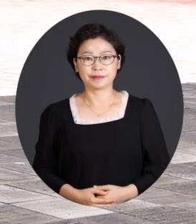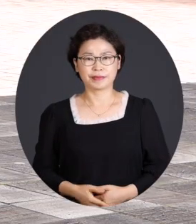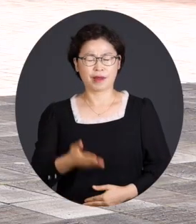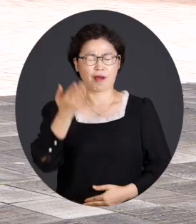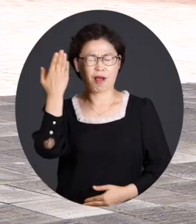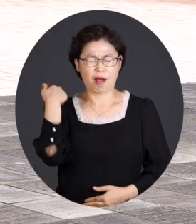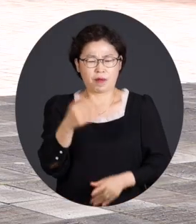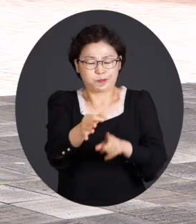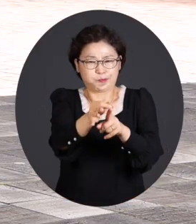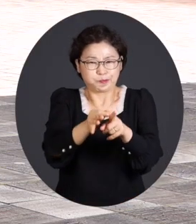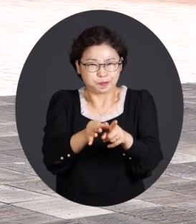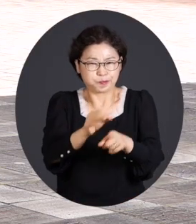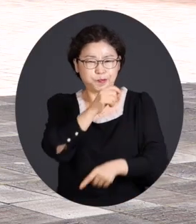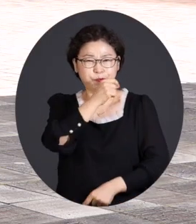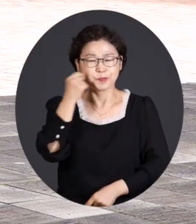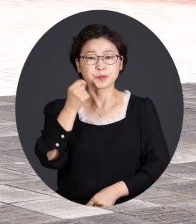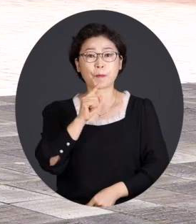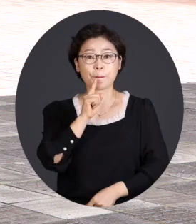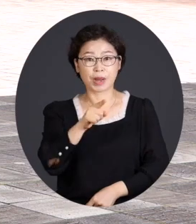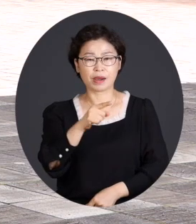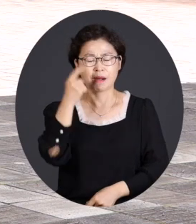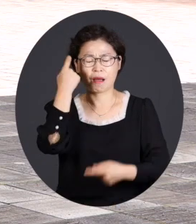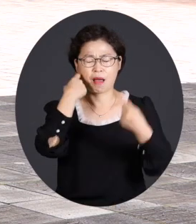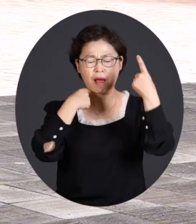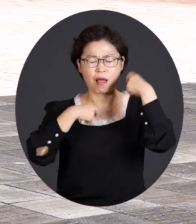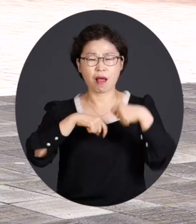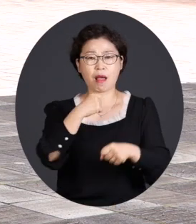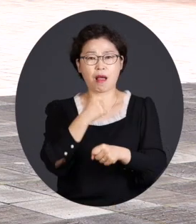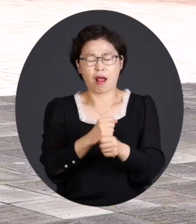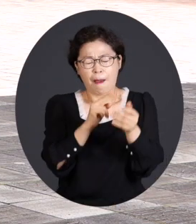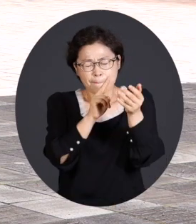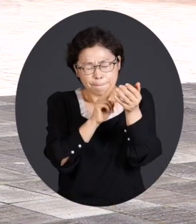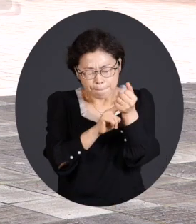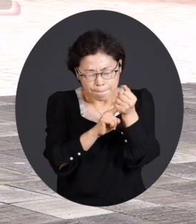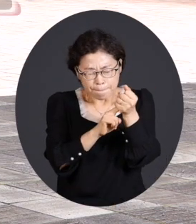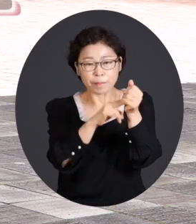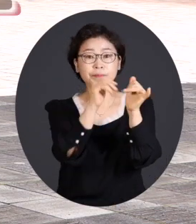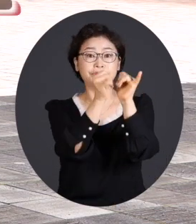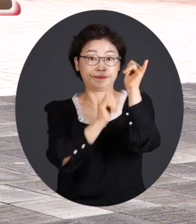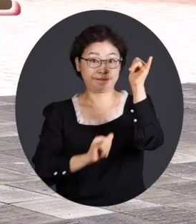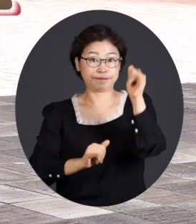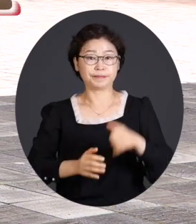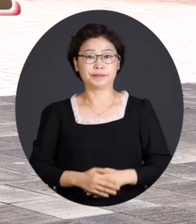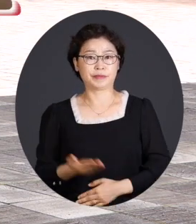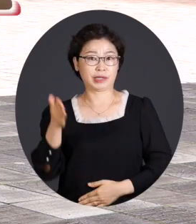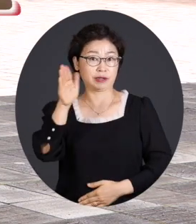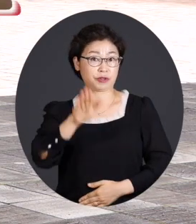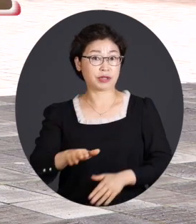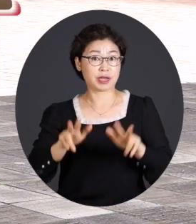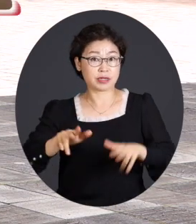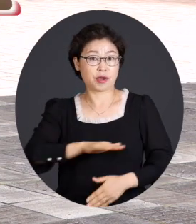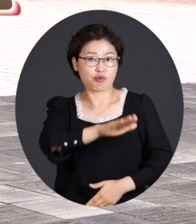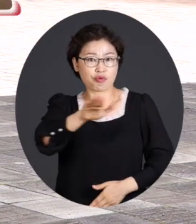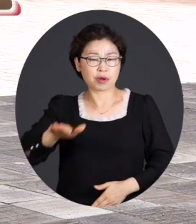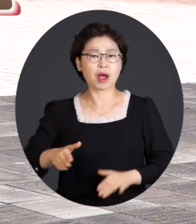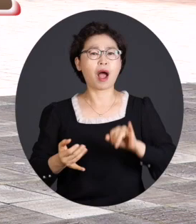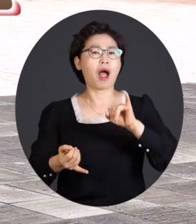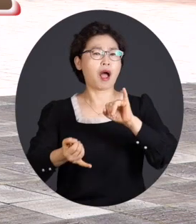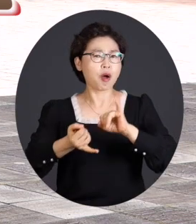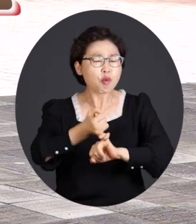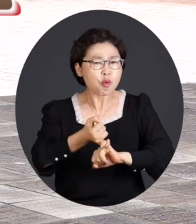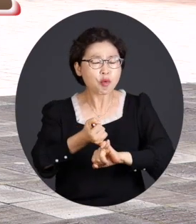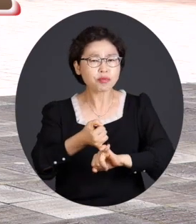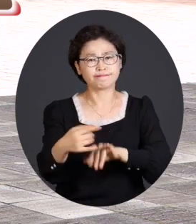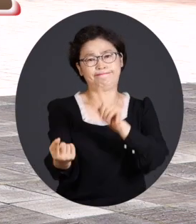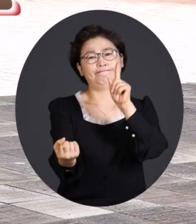한때는 금기시됐던 이야기이자 트라우마로 남아 감추고자 했던 역사, 그러나 이젠 우리가 반드시